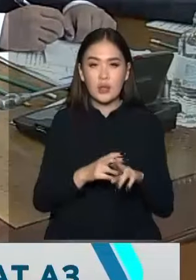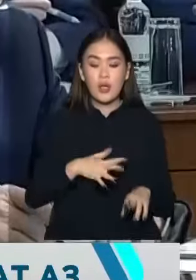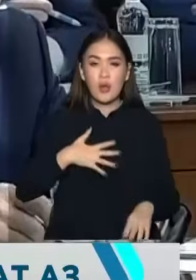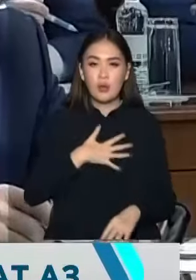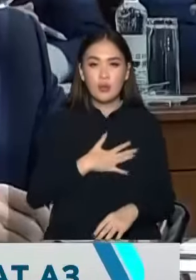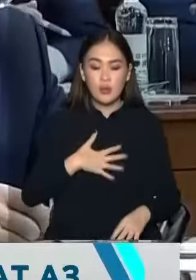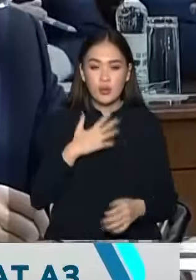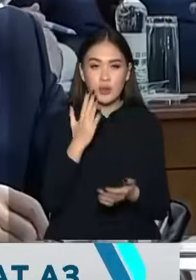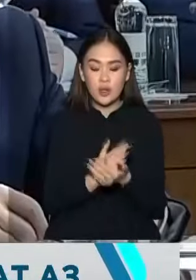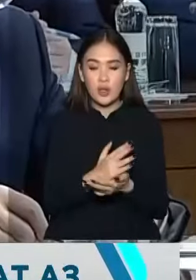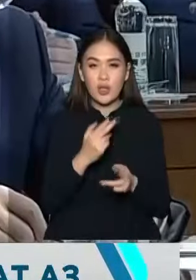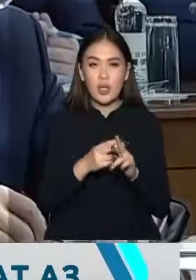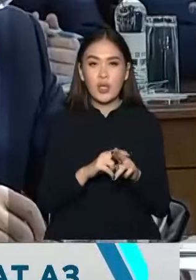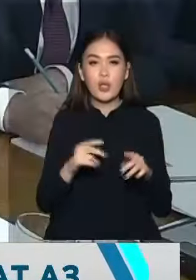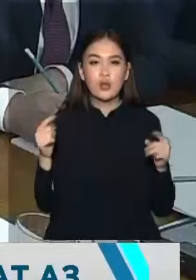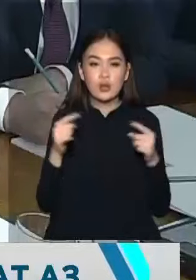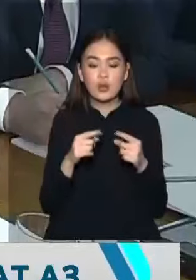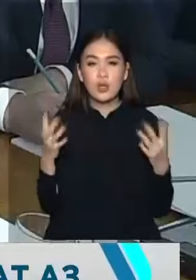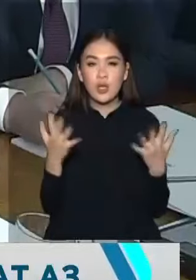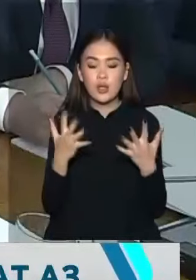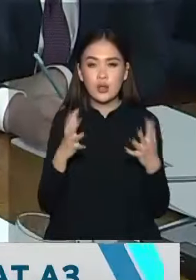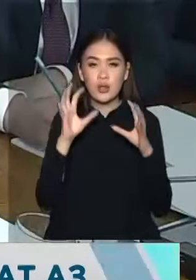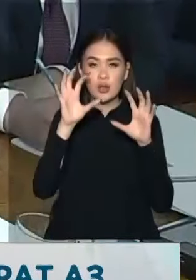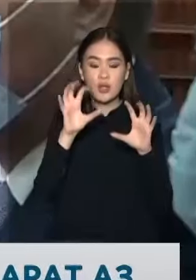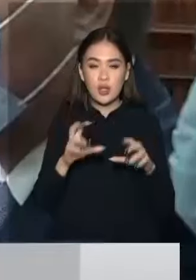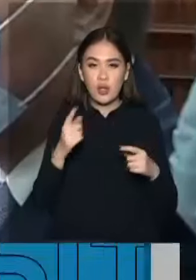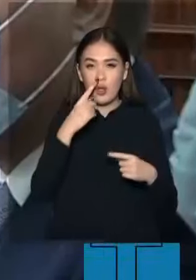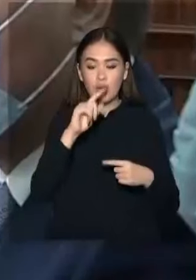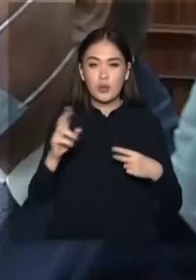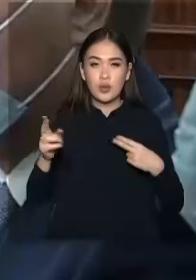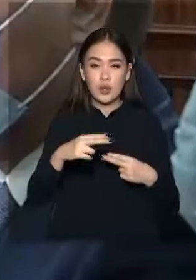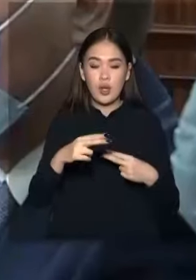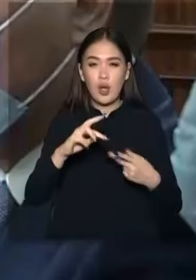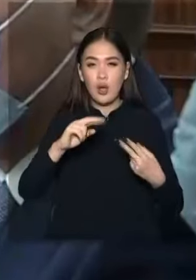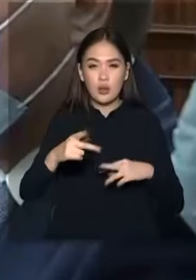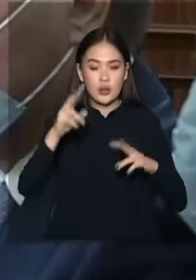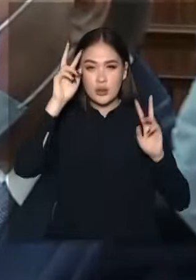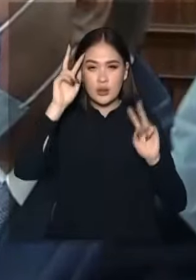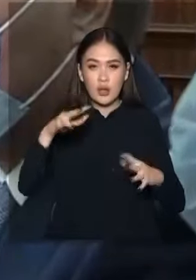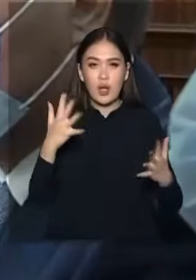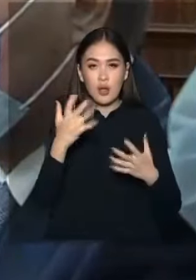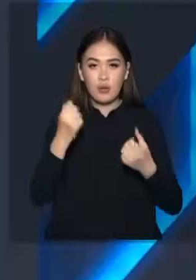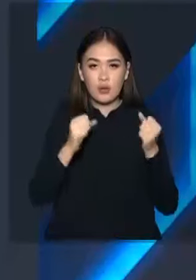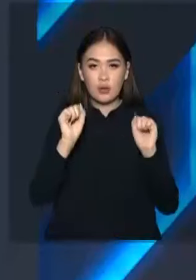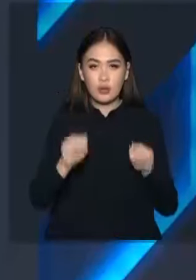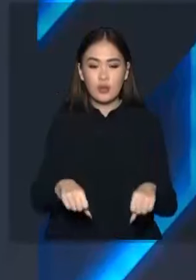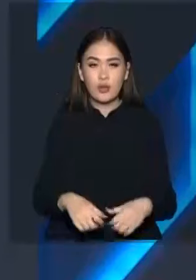жүр. Нақты қандай көліктерді заңдастыруға болатынан да хабарсыз.